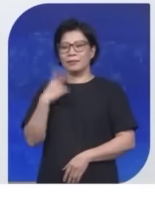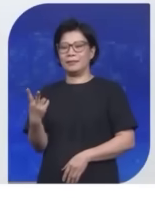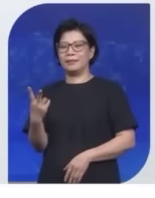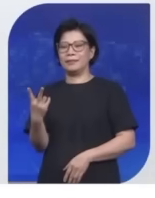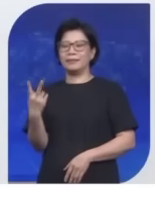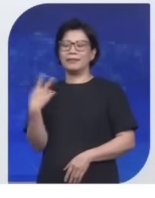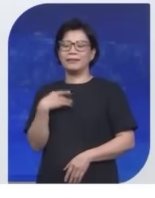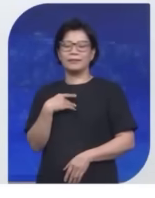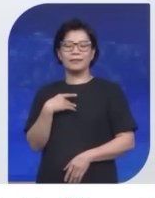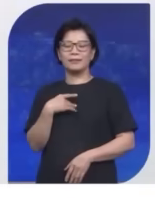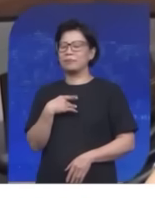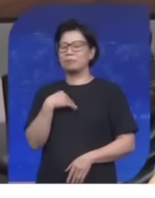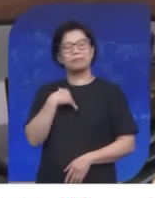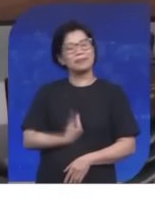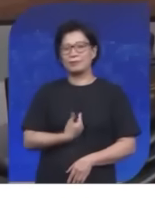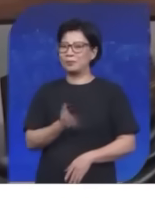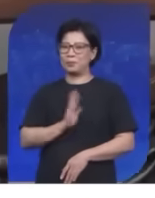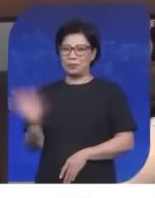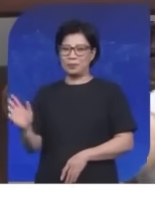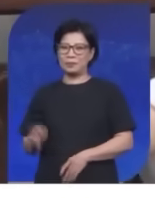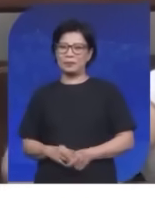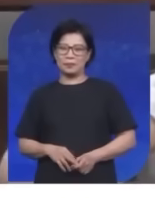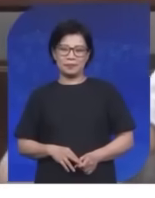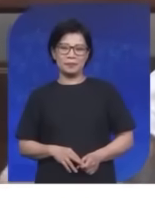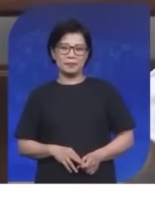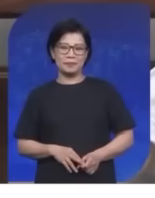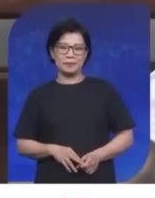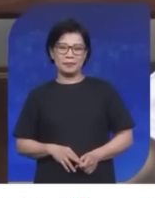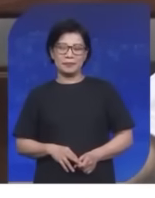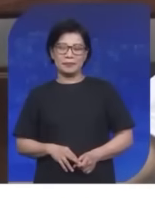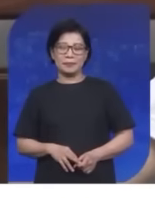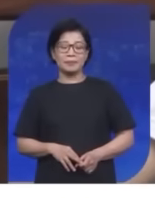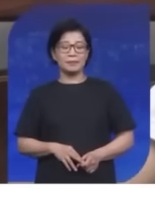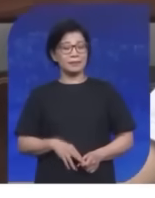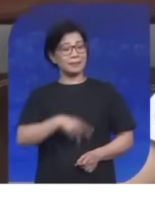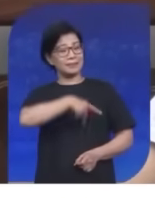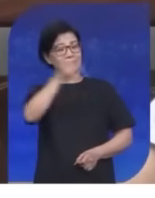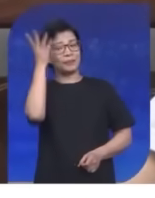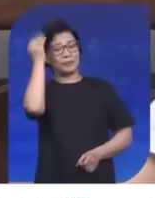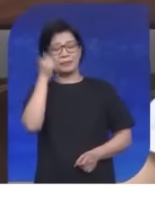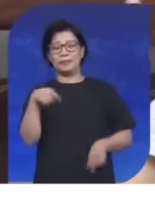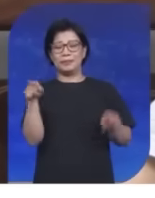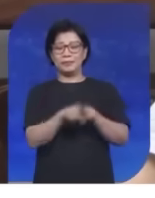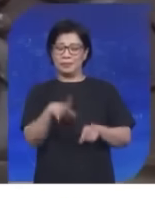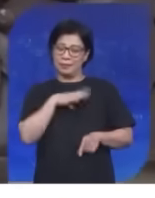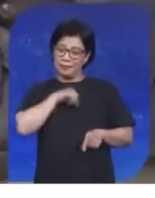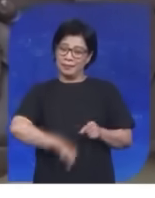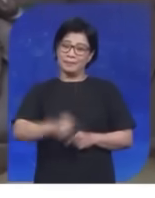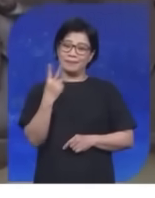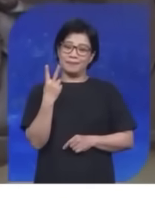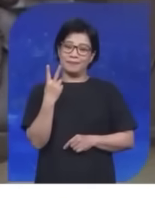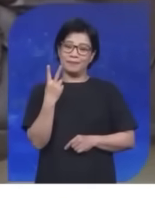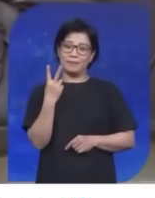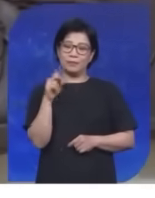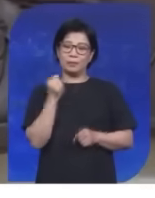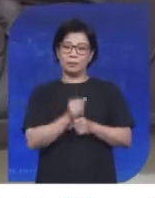chắc quải không quá. Với chị Thành, còn nhiều mối lo nghĩ khác nữa cho quyết định sinh con thứ hai khi mà năm nay đã